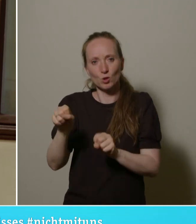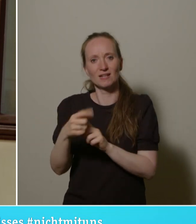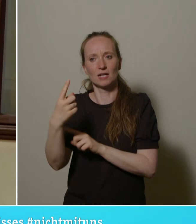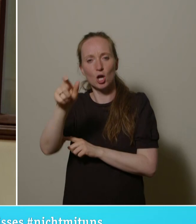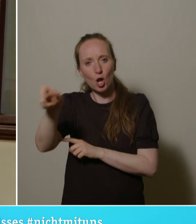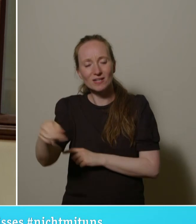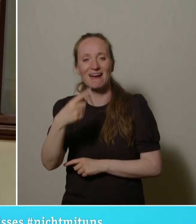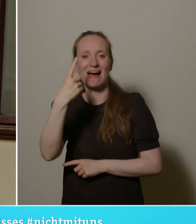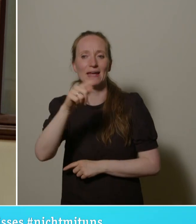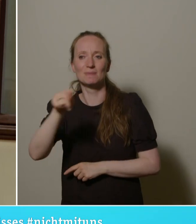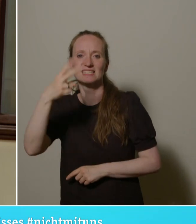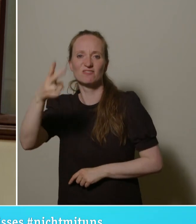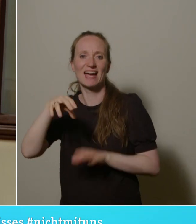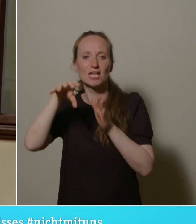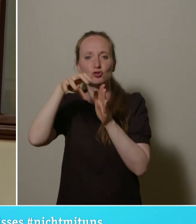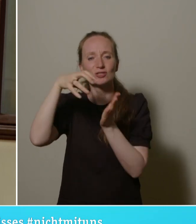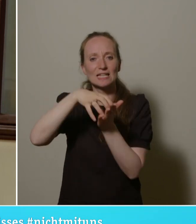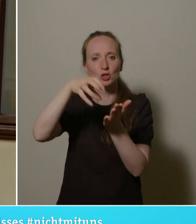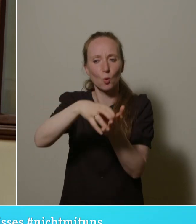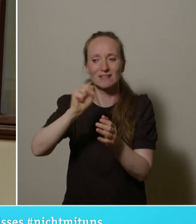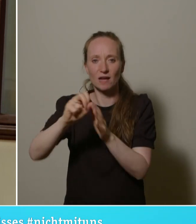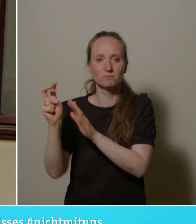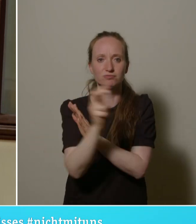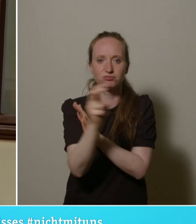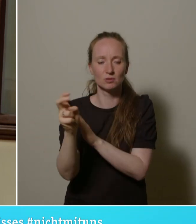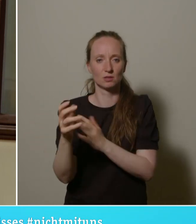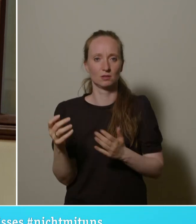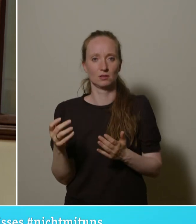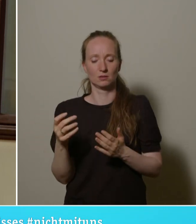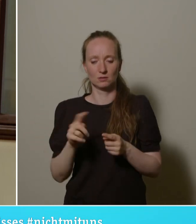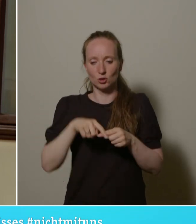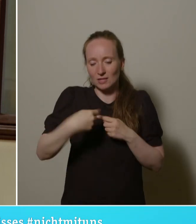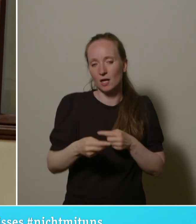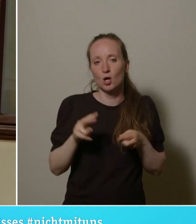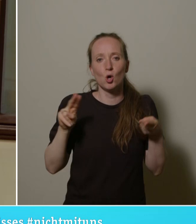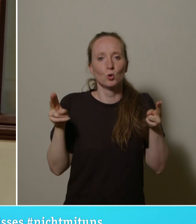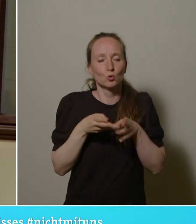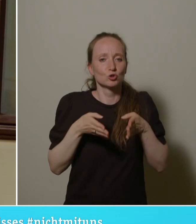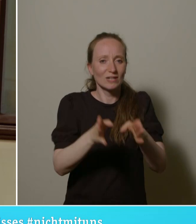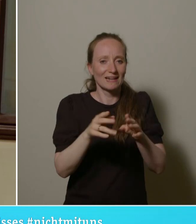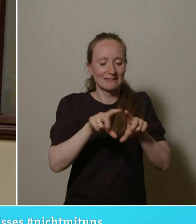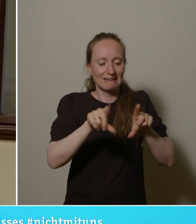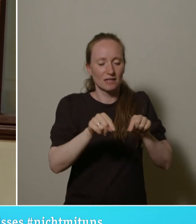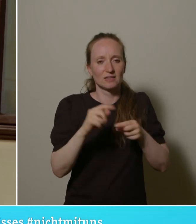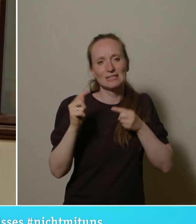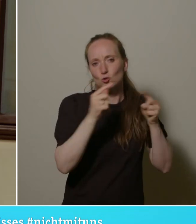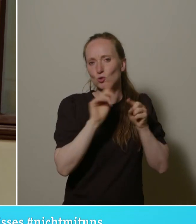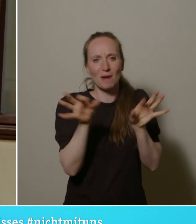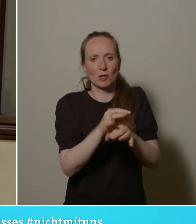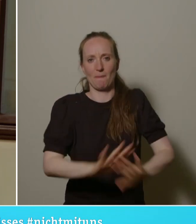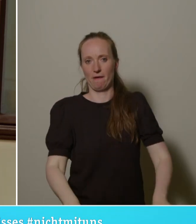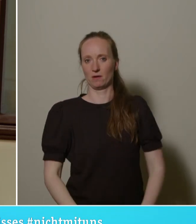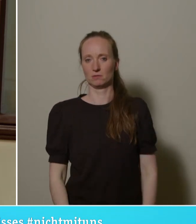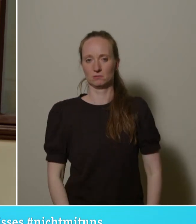können, dann ist diese ganze Diskussion mit dem Kurzstreckenticket einfach hinfällig. Und das bitte ich einfach mal zu bedenken. Dankeschön.